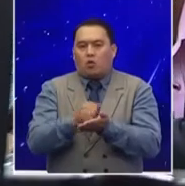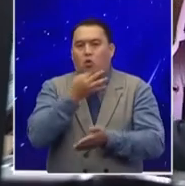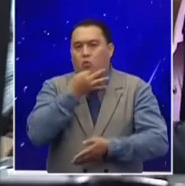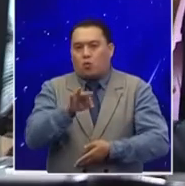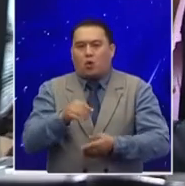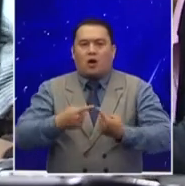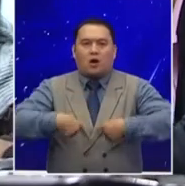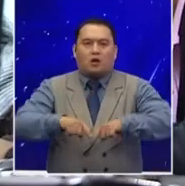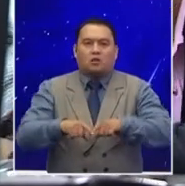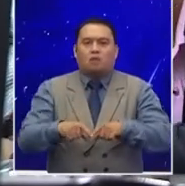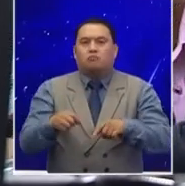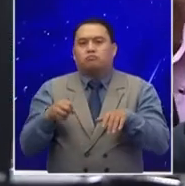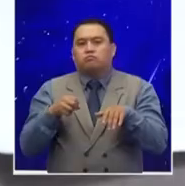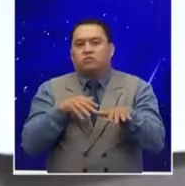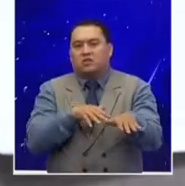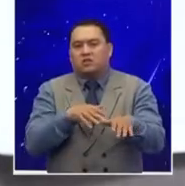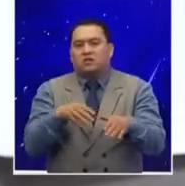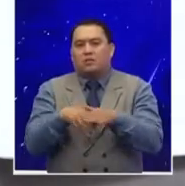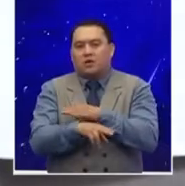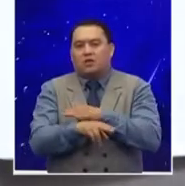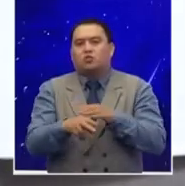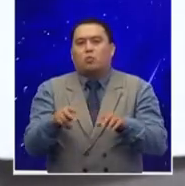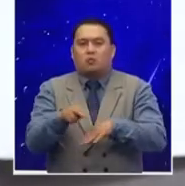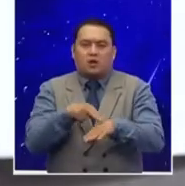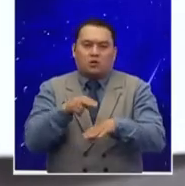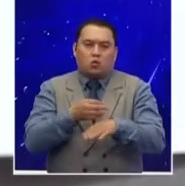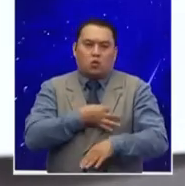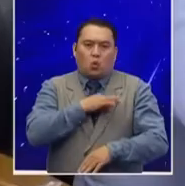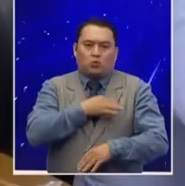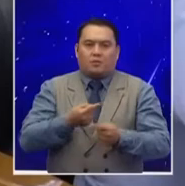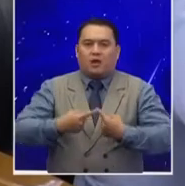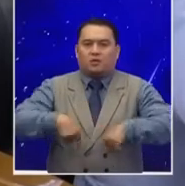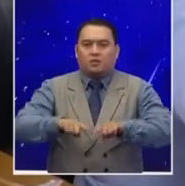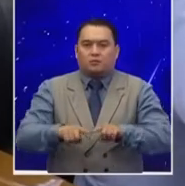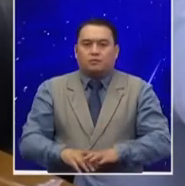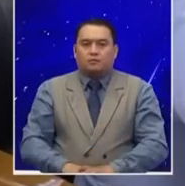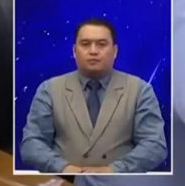любое отделение миграционной службы или к партнерским юридическим организациям.